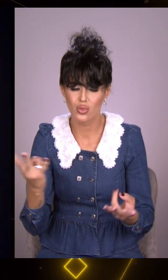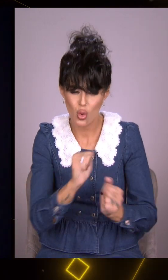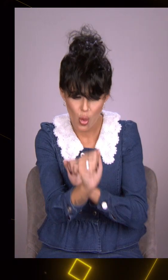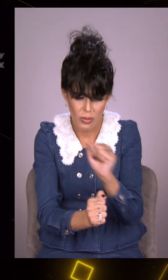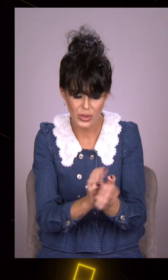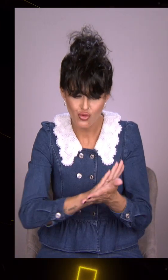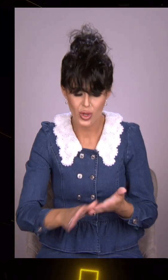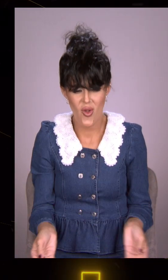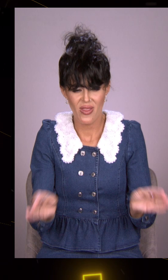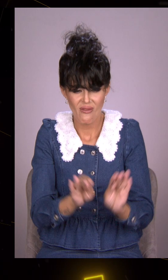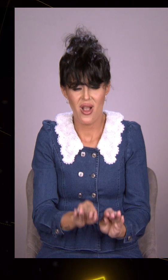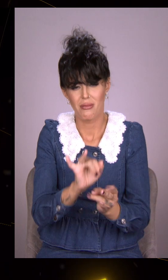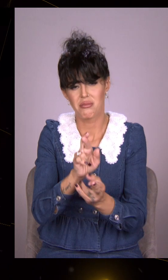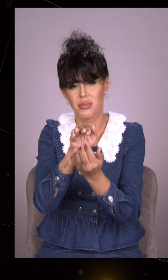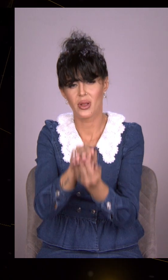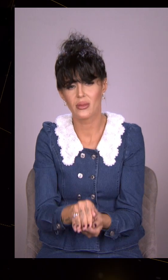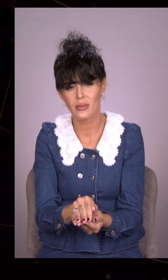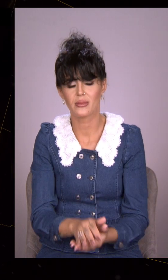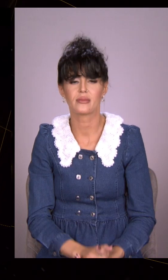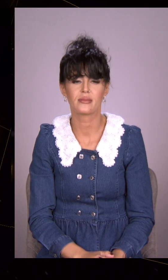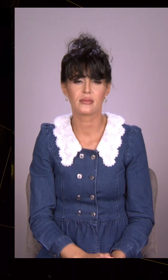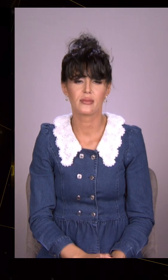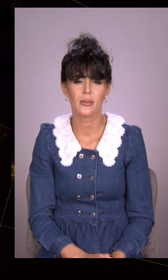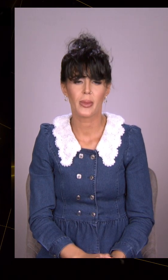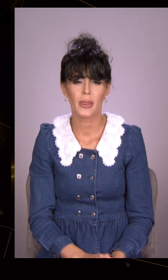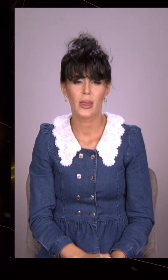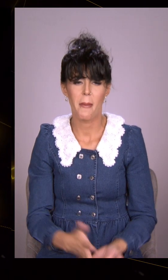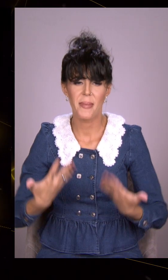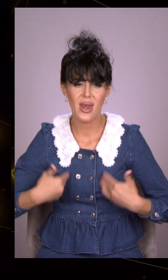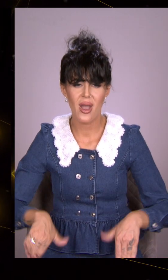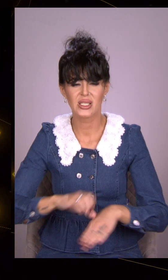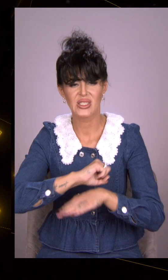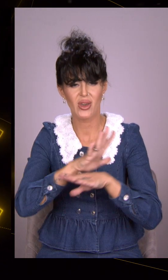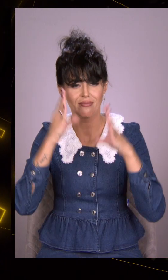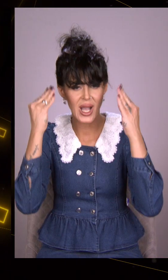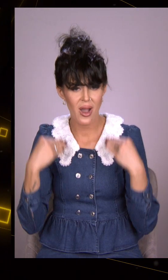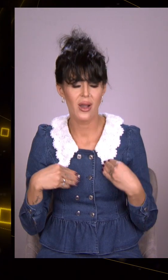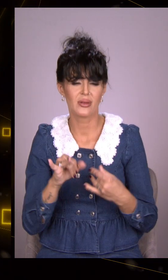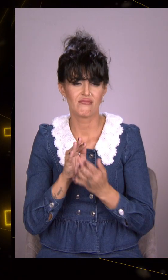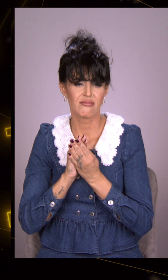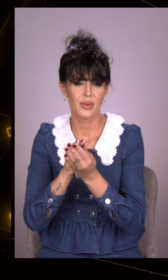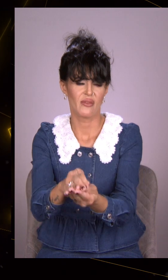її мити. Наділа плаття, її свадібне фату свою наділа і повезли.